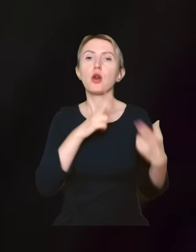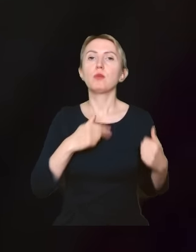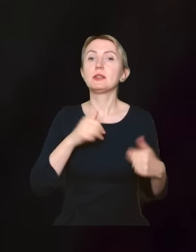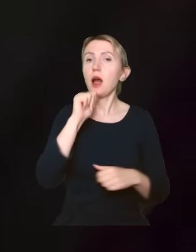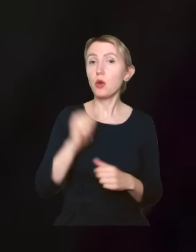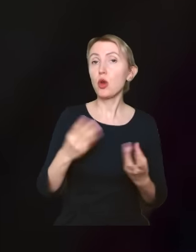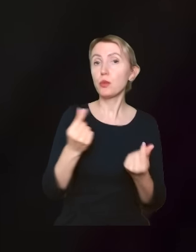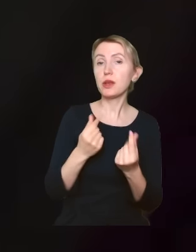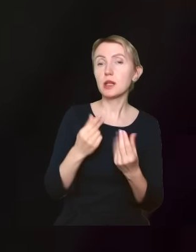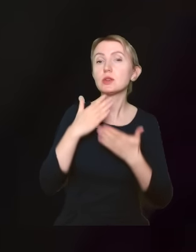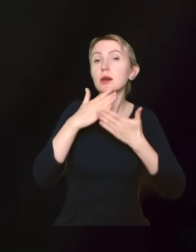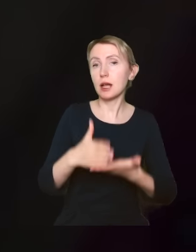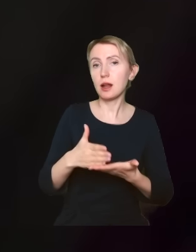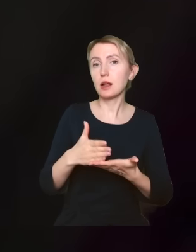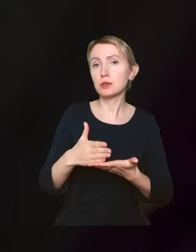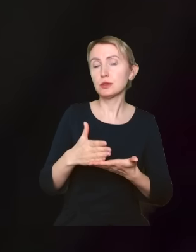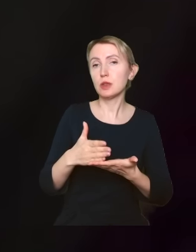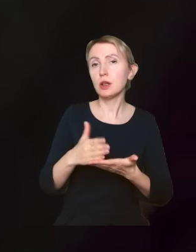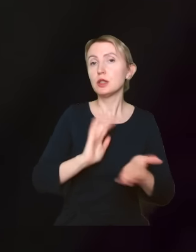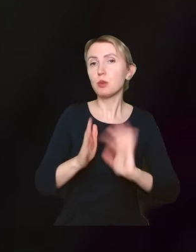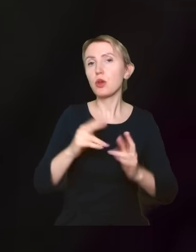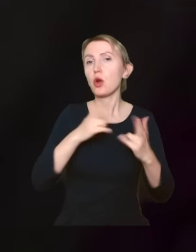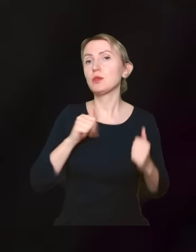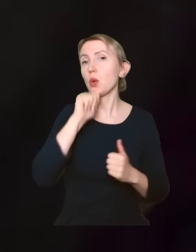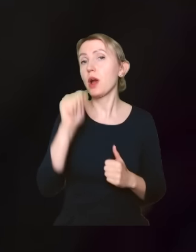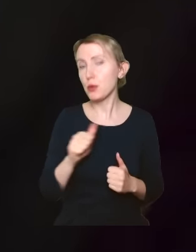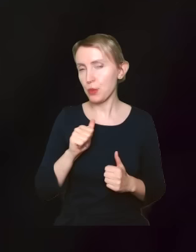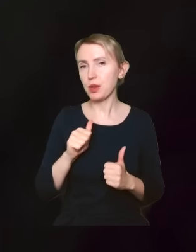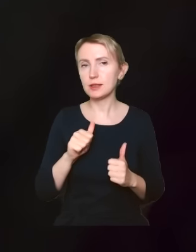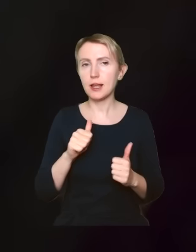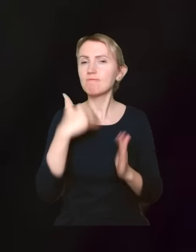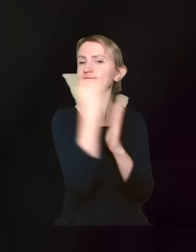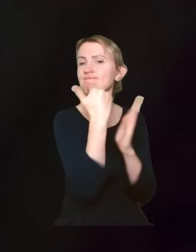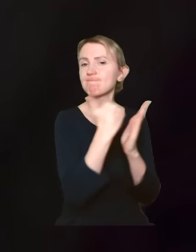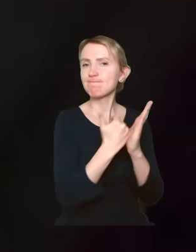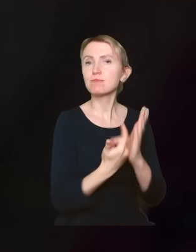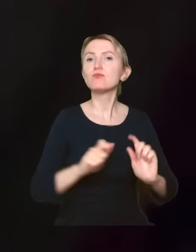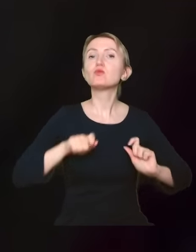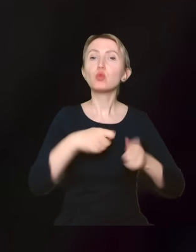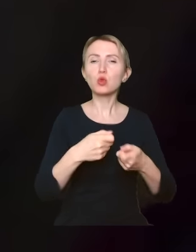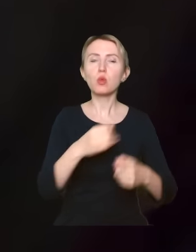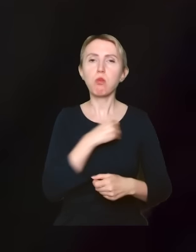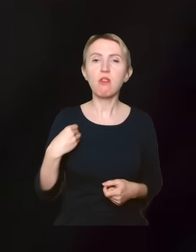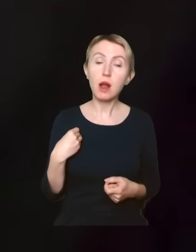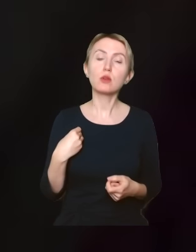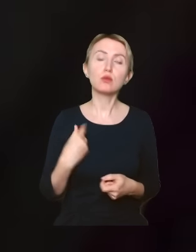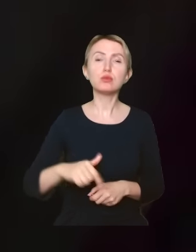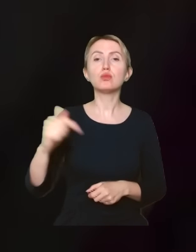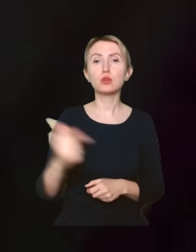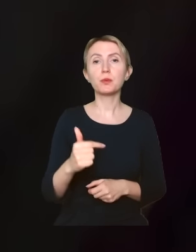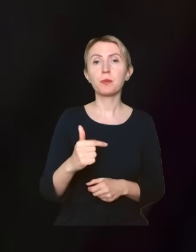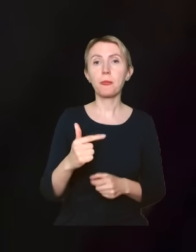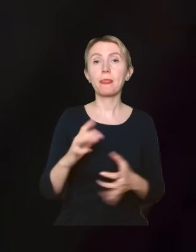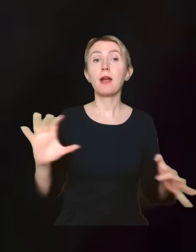Środki zaradcze z Komisją Europejską zmusiły Polaków do tego, żeby po drodze